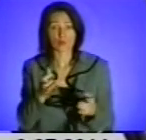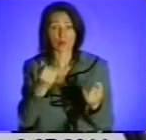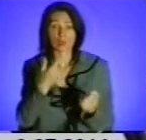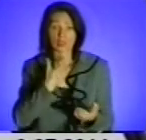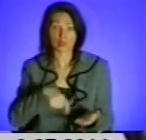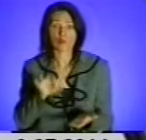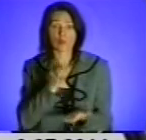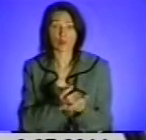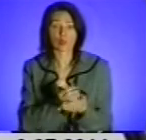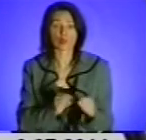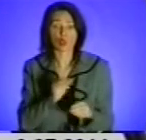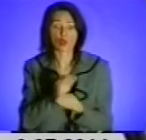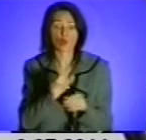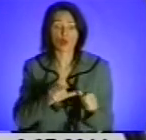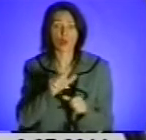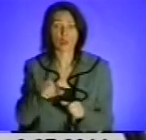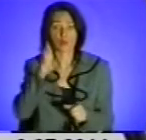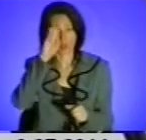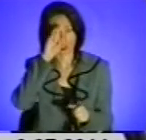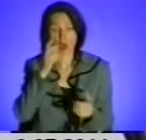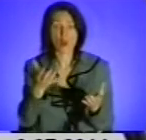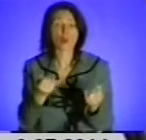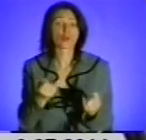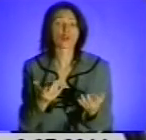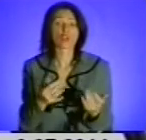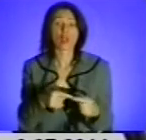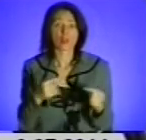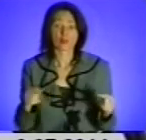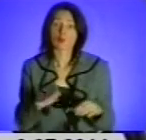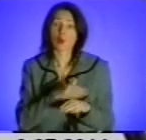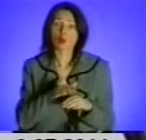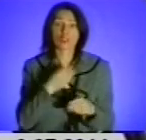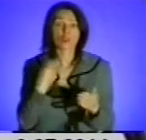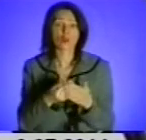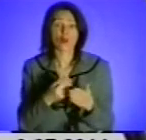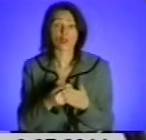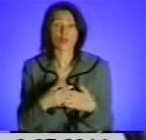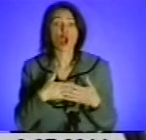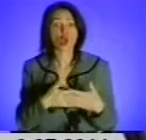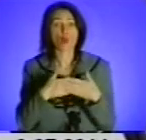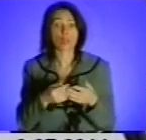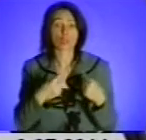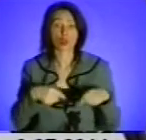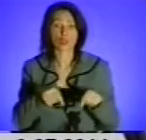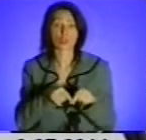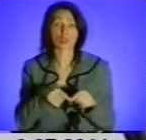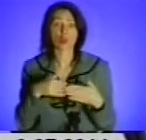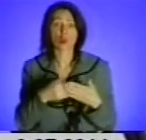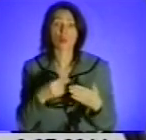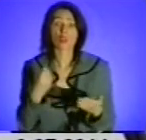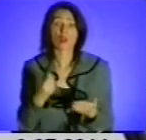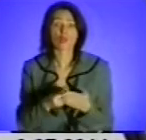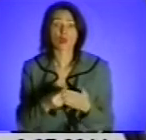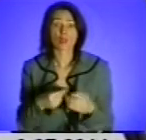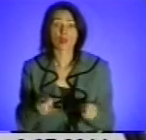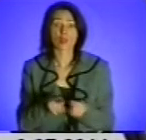відповідальність. Додатково, окрім держави, беруть ще ряд інших благодійних фондів, громадських організацій, громадських фондів, а також